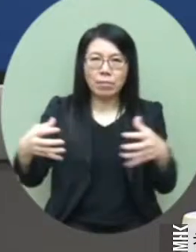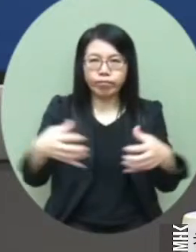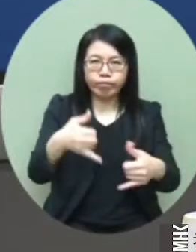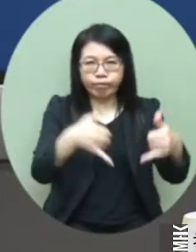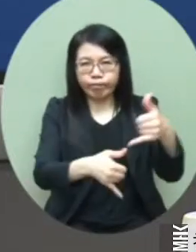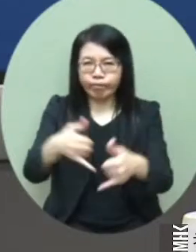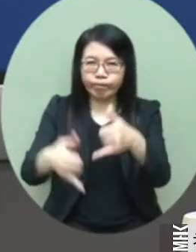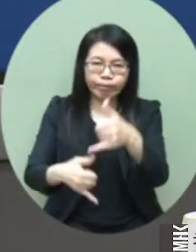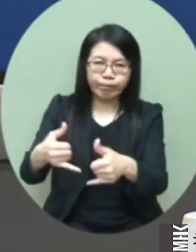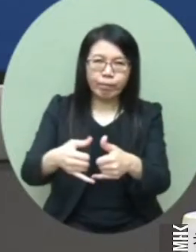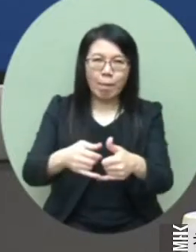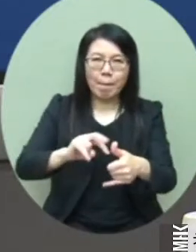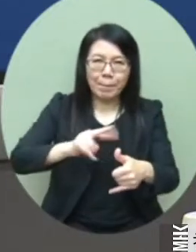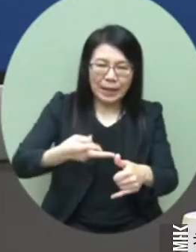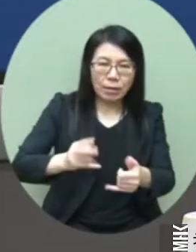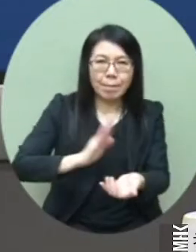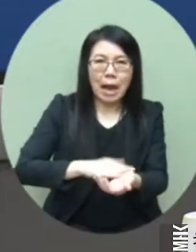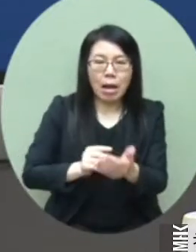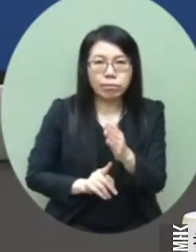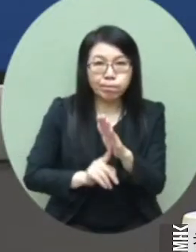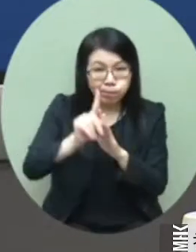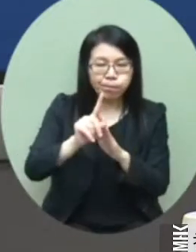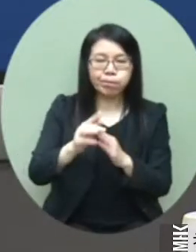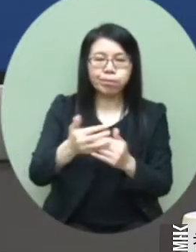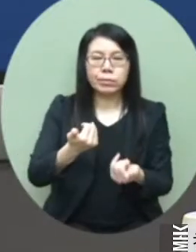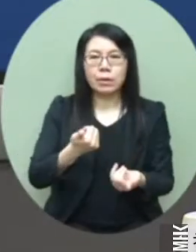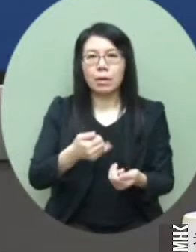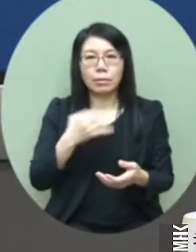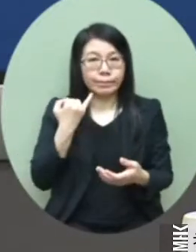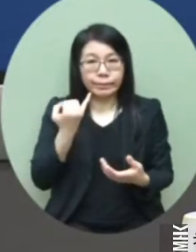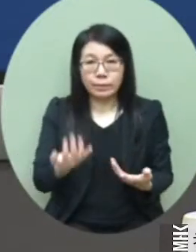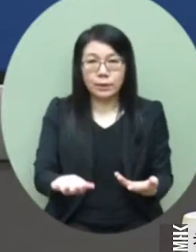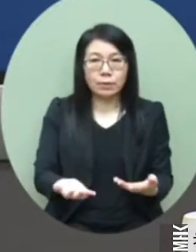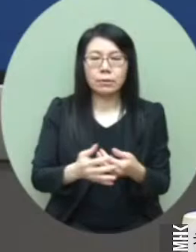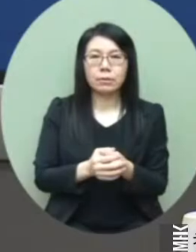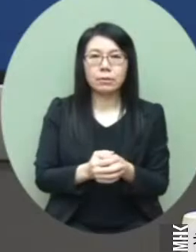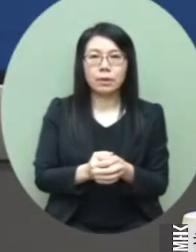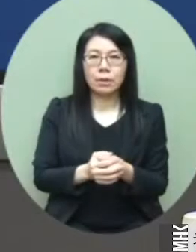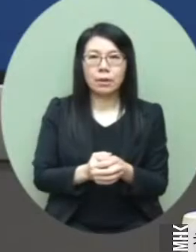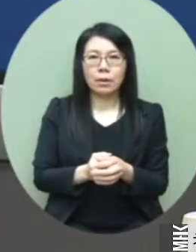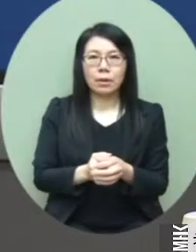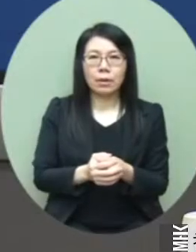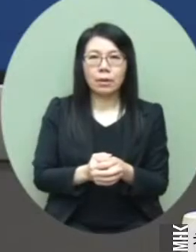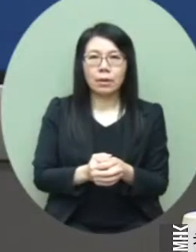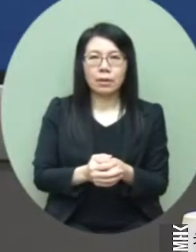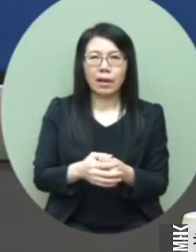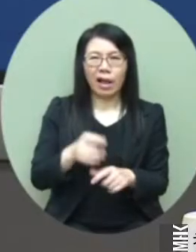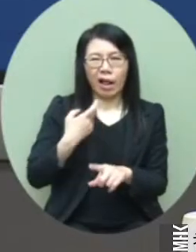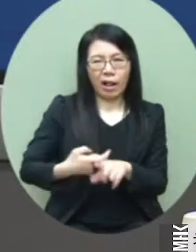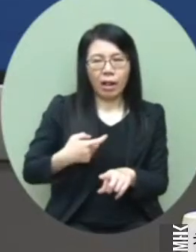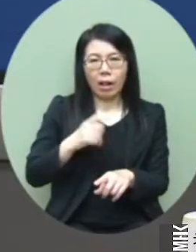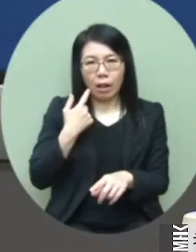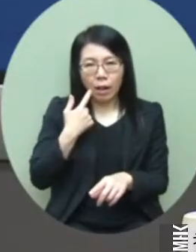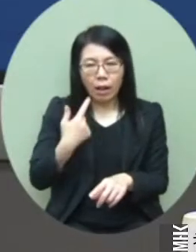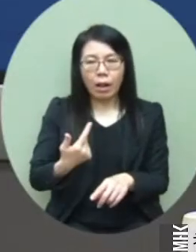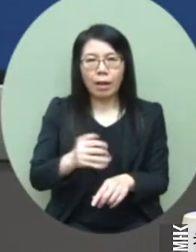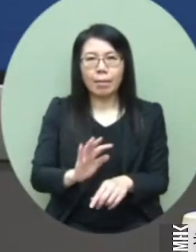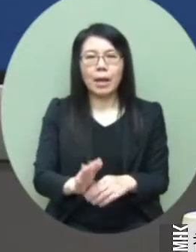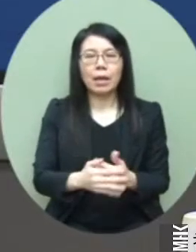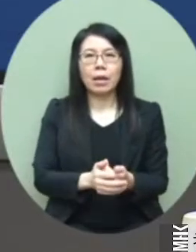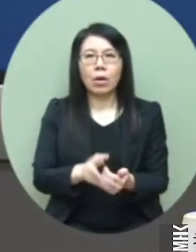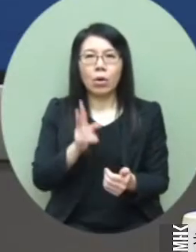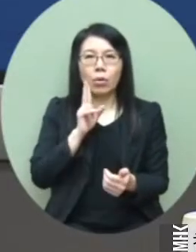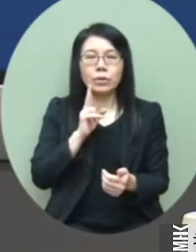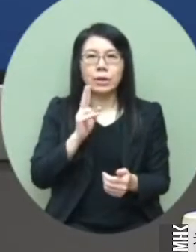一個嘅不良嘅後果啦。但係唔可能做一個好硬嘅指標。但當然你話翻去